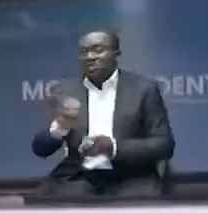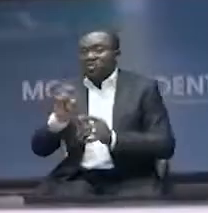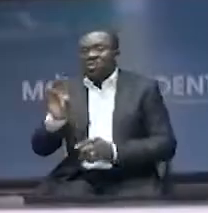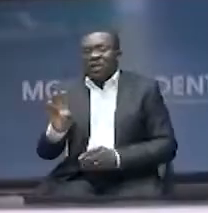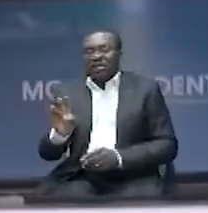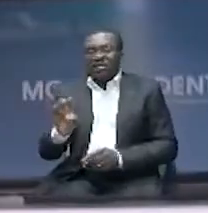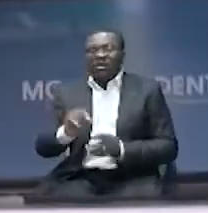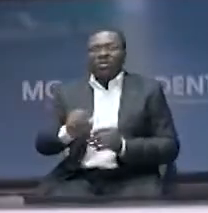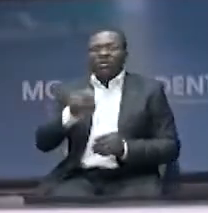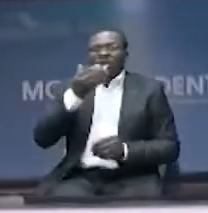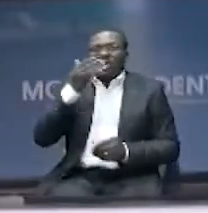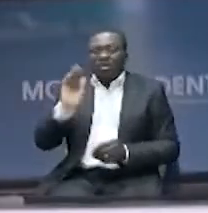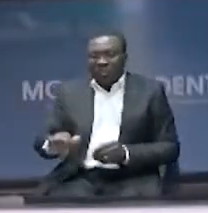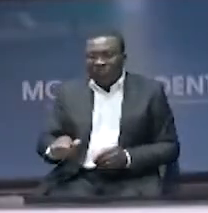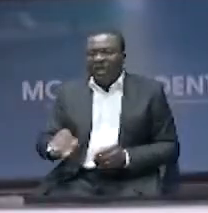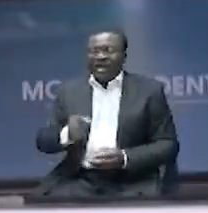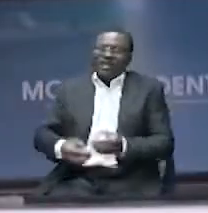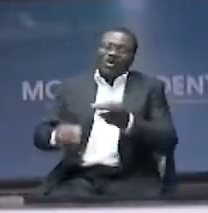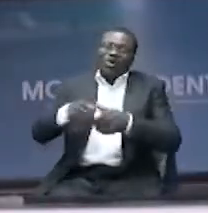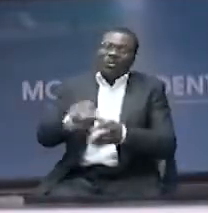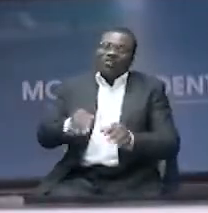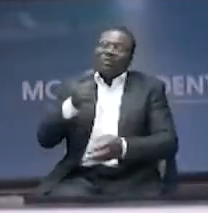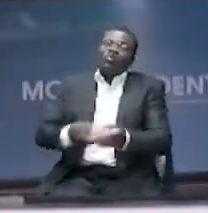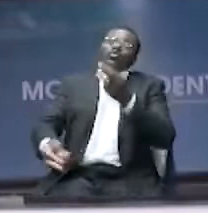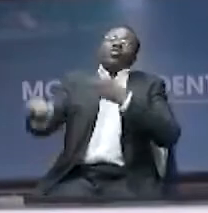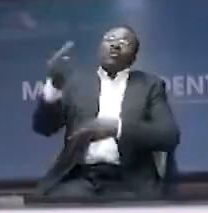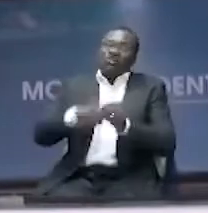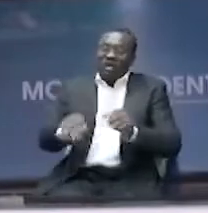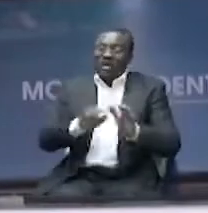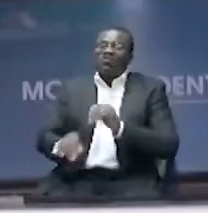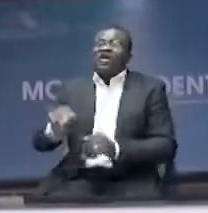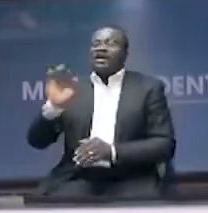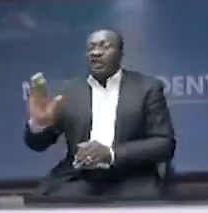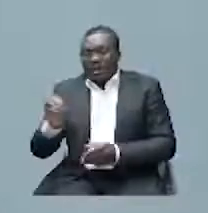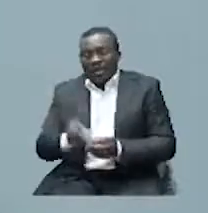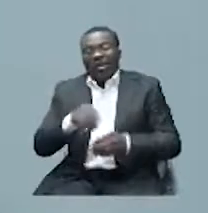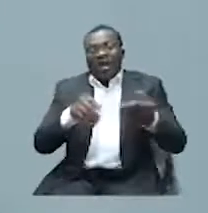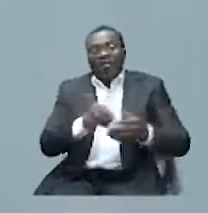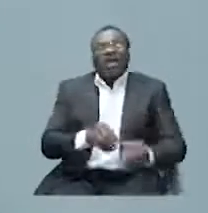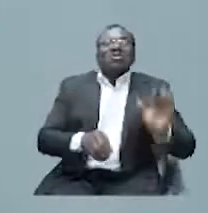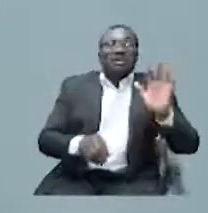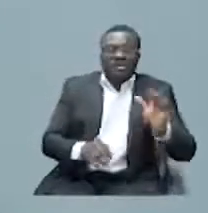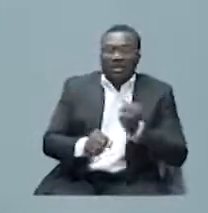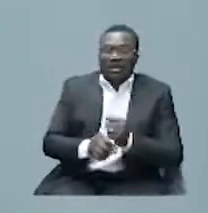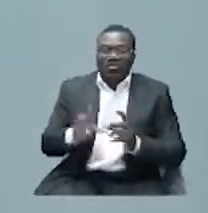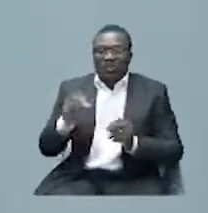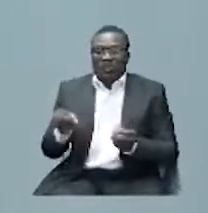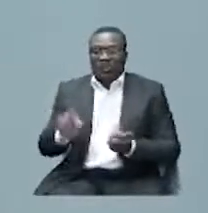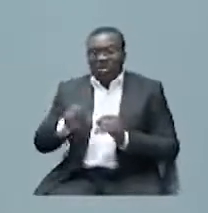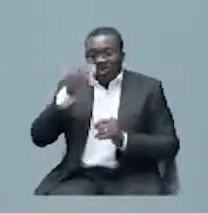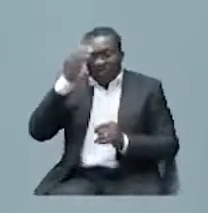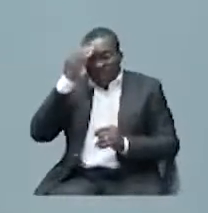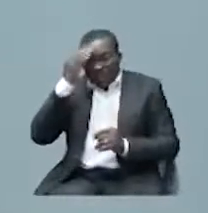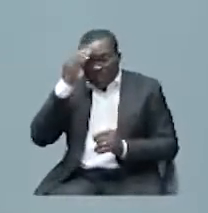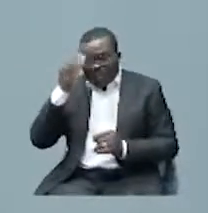mauvais, c'est la notion de renouvellement qu'il faut extirper du pouvoir pour que le président se consacre au travail